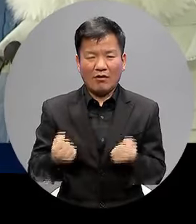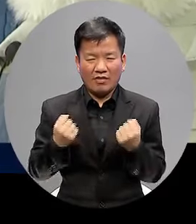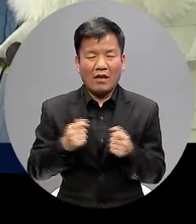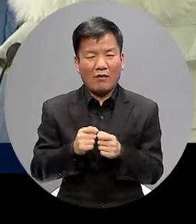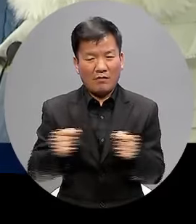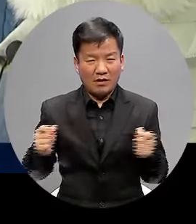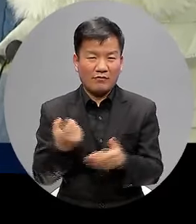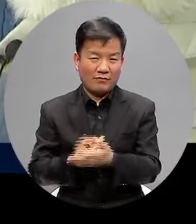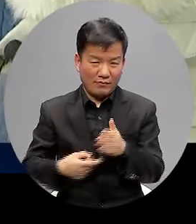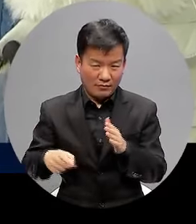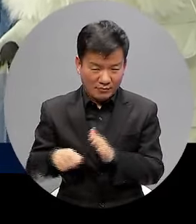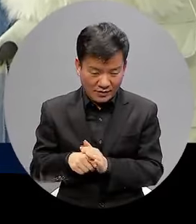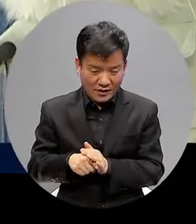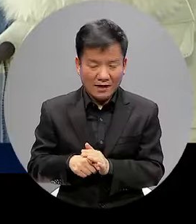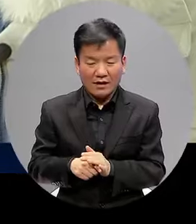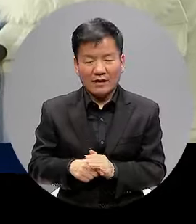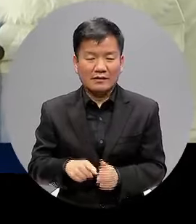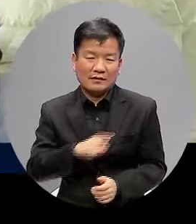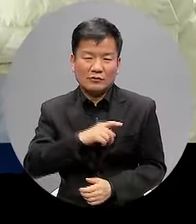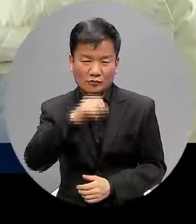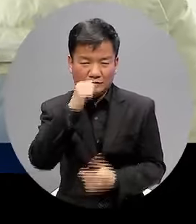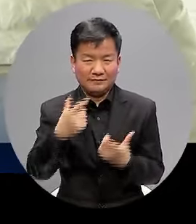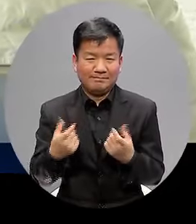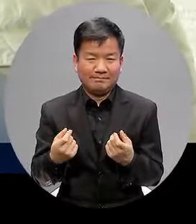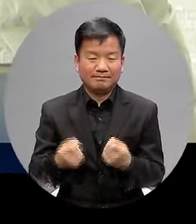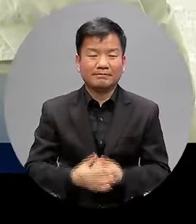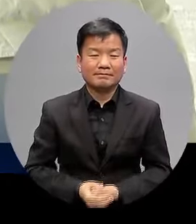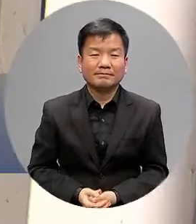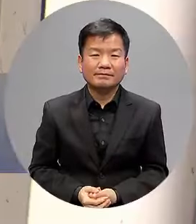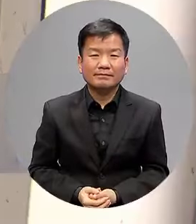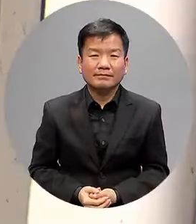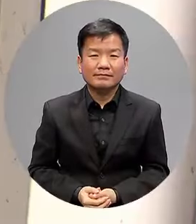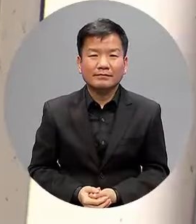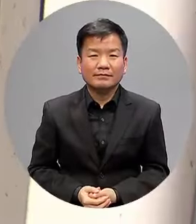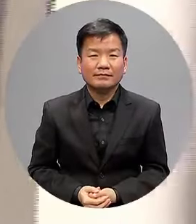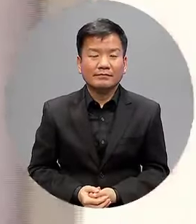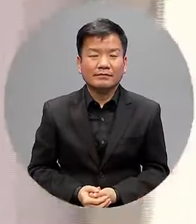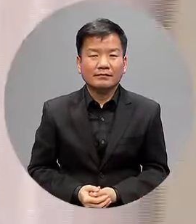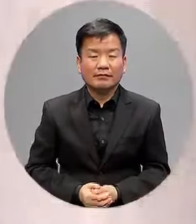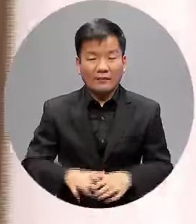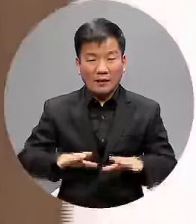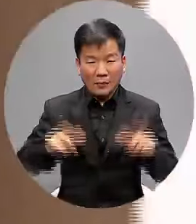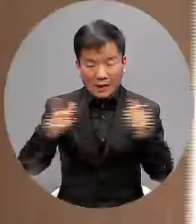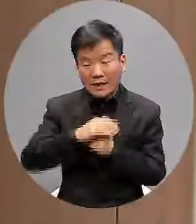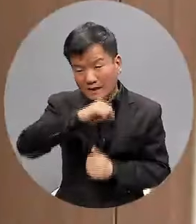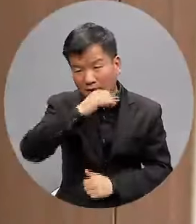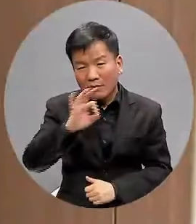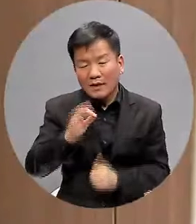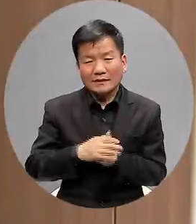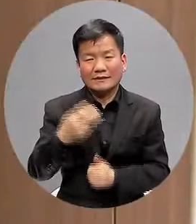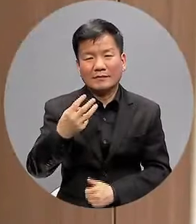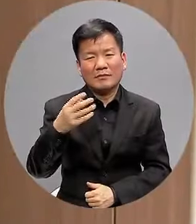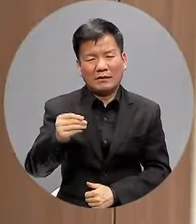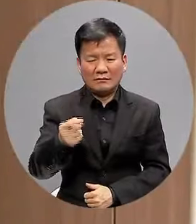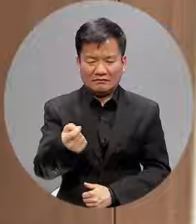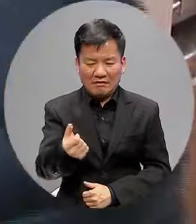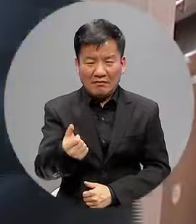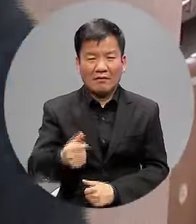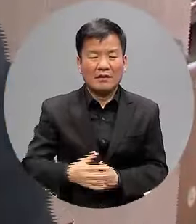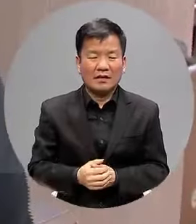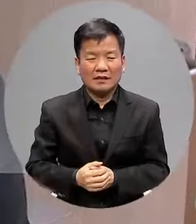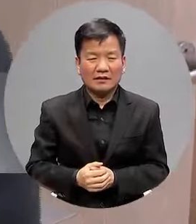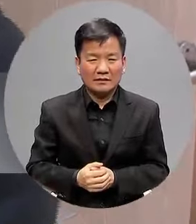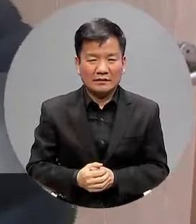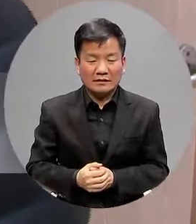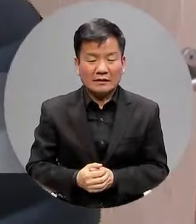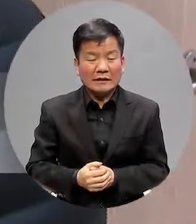수 있도록 하시는 게 가장 기대 효과라고 생각합니다. 올해 배정된 예산은 3천만 원이 전부,